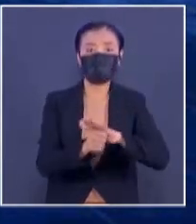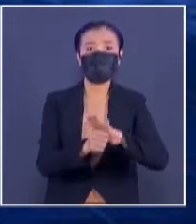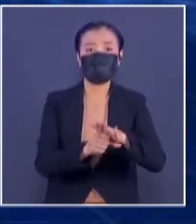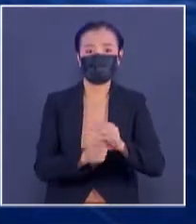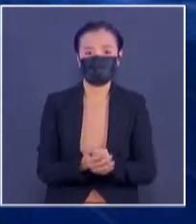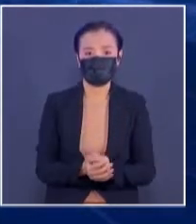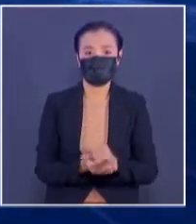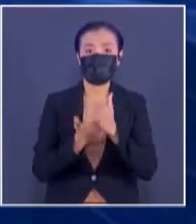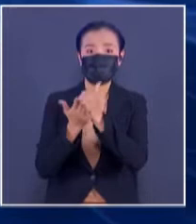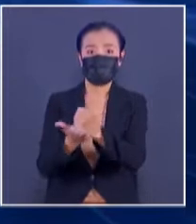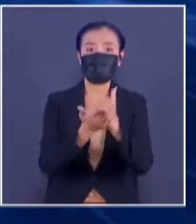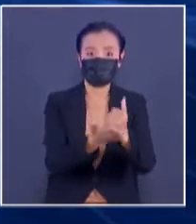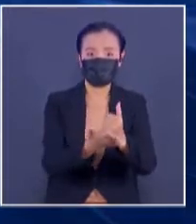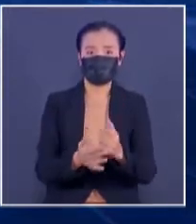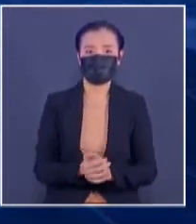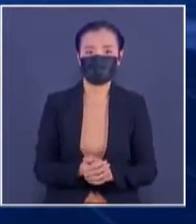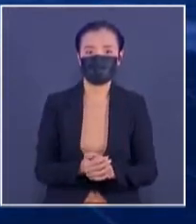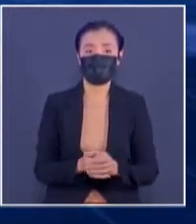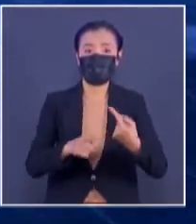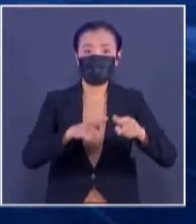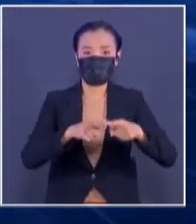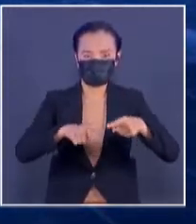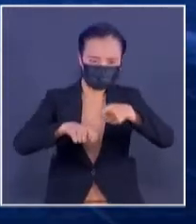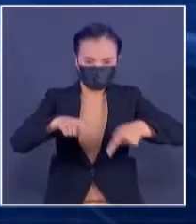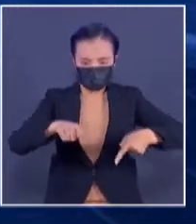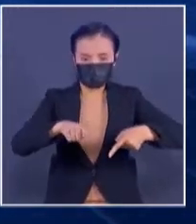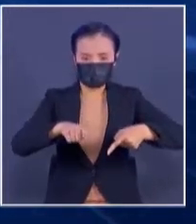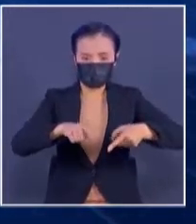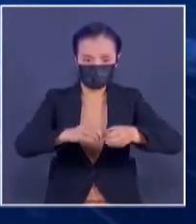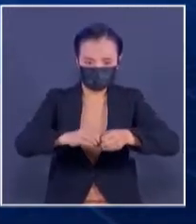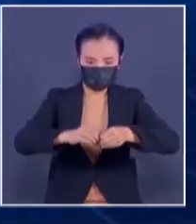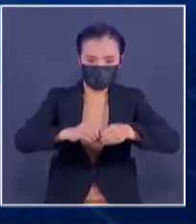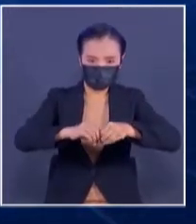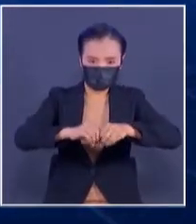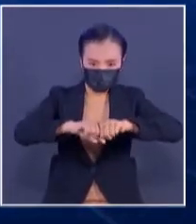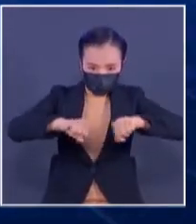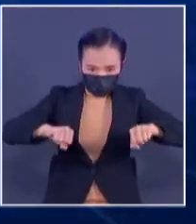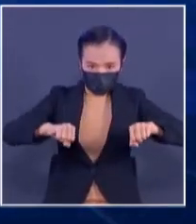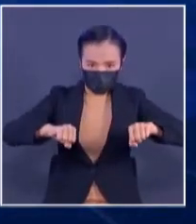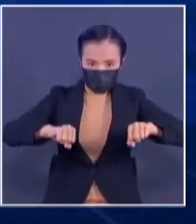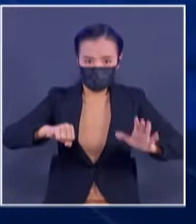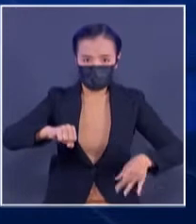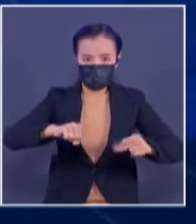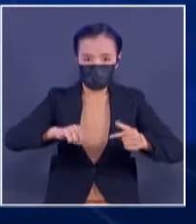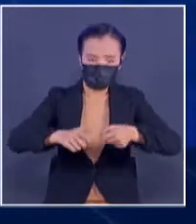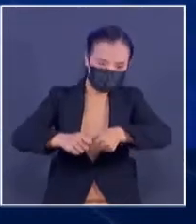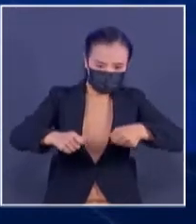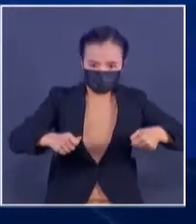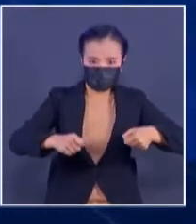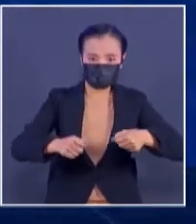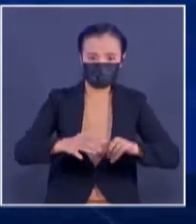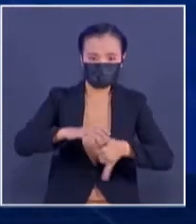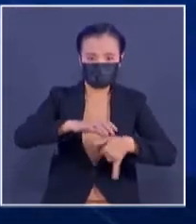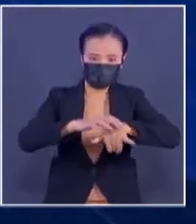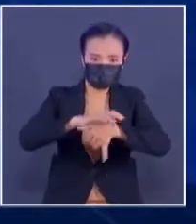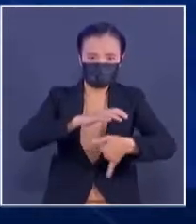เลยเข้าไปช่วยเหลือโดยใช้มีดแกะถุงออกนะคะจนกว่าจะแน่ใจว่าด้านในเนี่ยเป็นน้องสุนัขแล้วก็ดึงออกมาแบบนี้จน